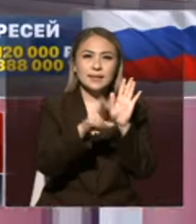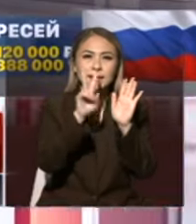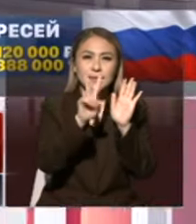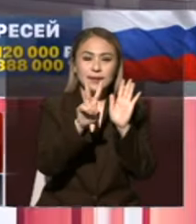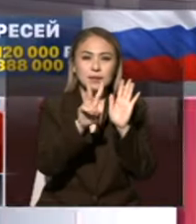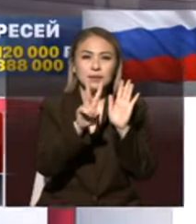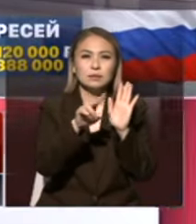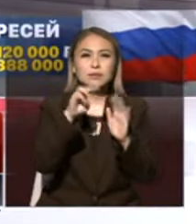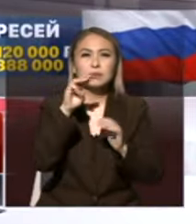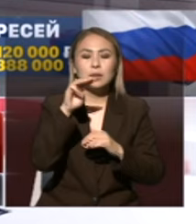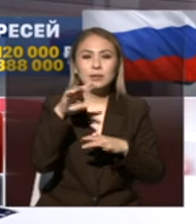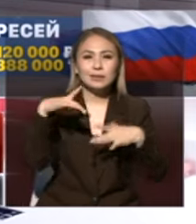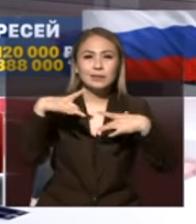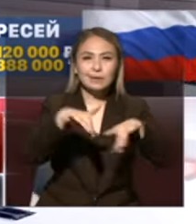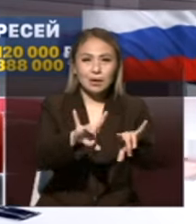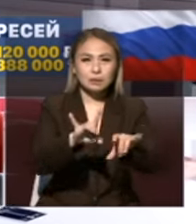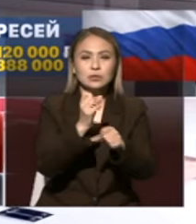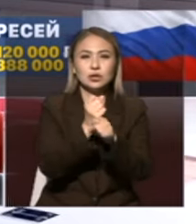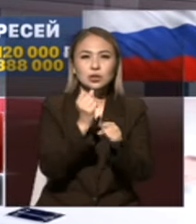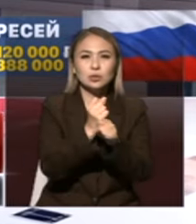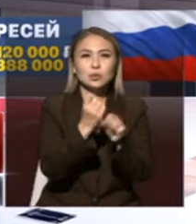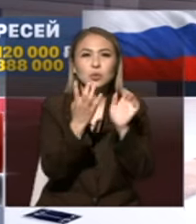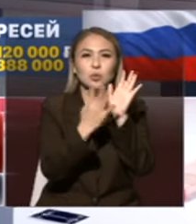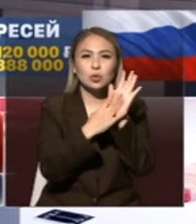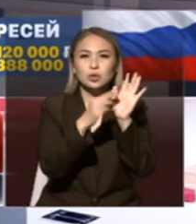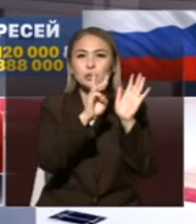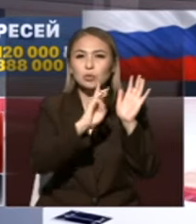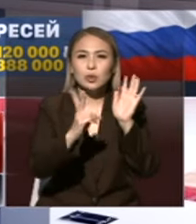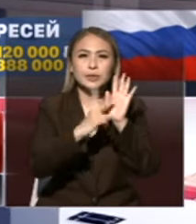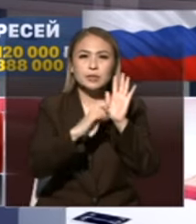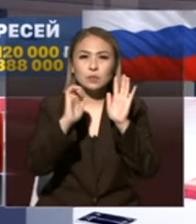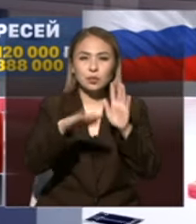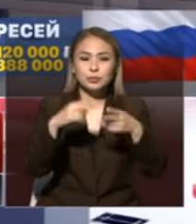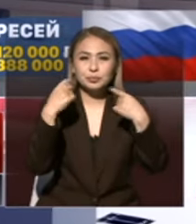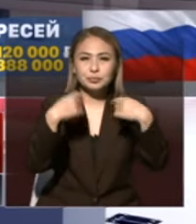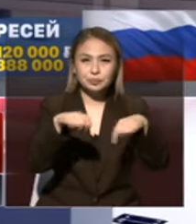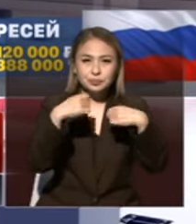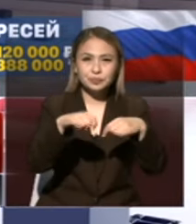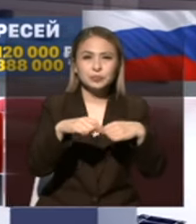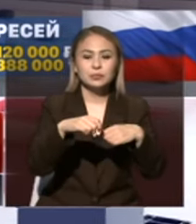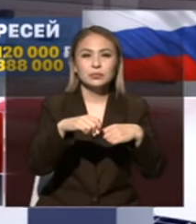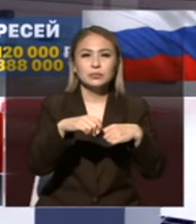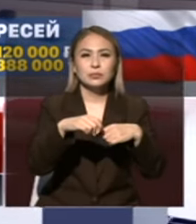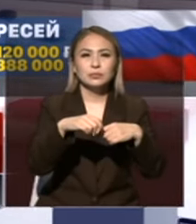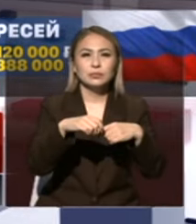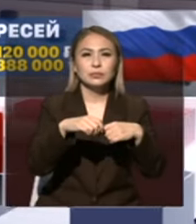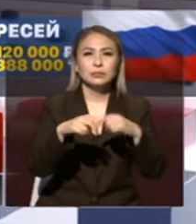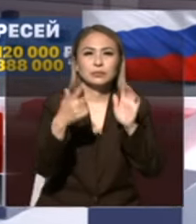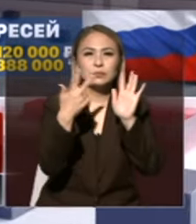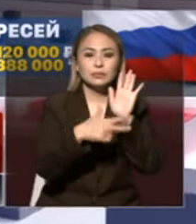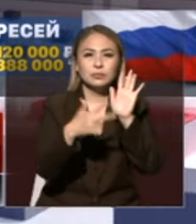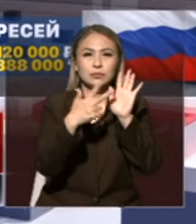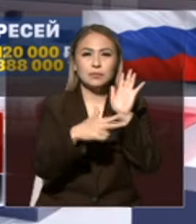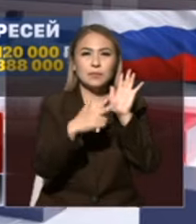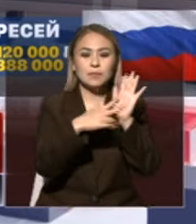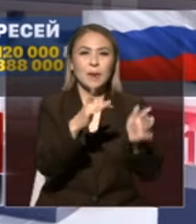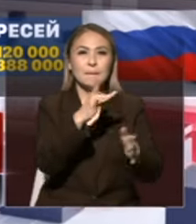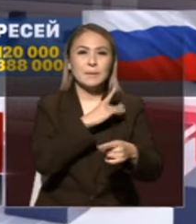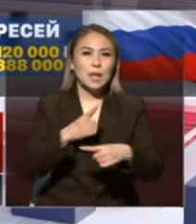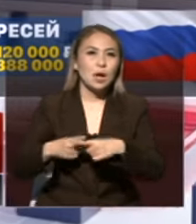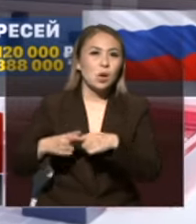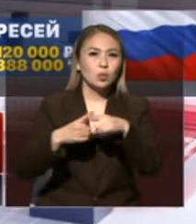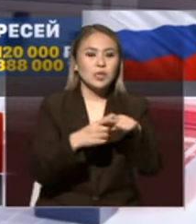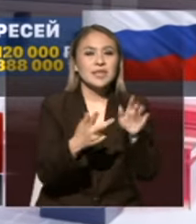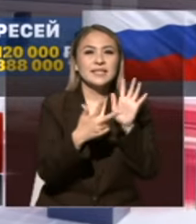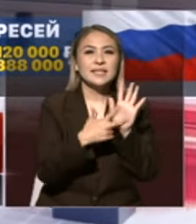9 жетекті трактор 9 миллион 700-ден сатылып жатыр. Ал ең қолжетімді 80 Беларусь 80 бұл